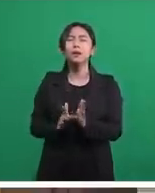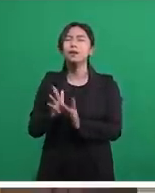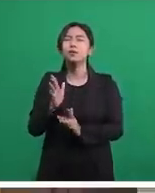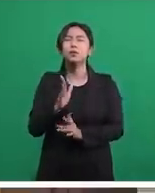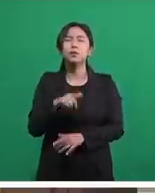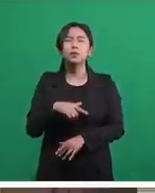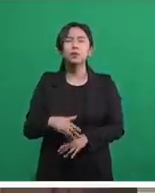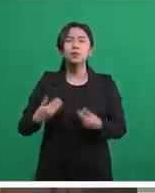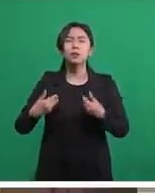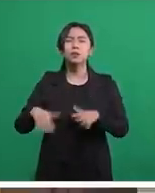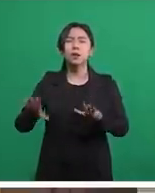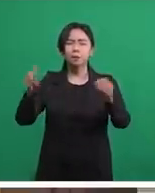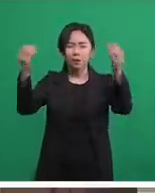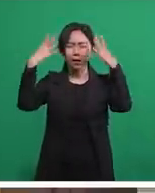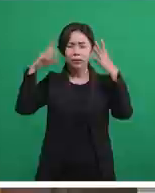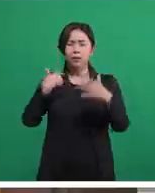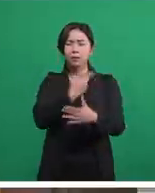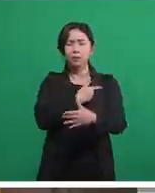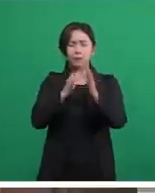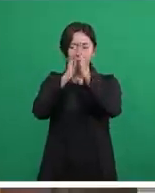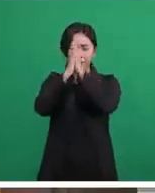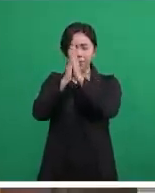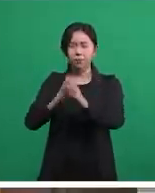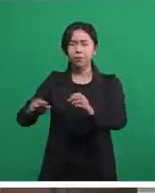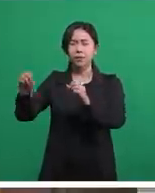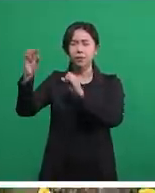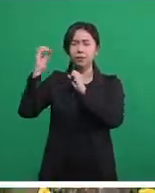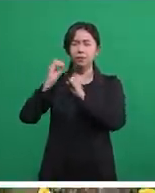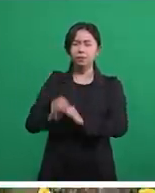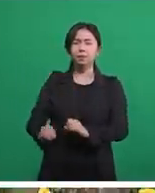Kristus yang telah mengajar kami berdoa.